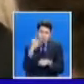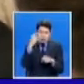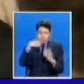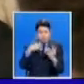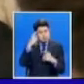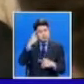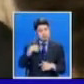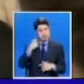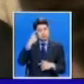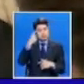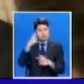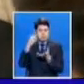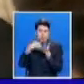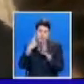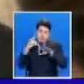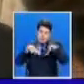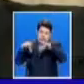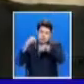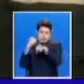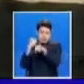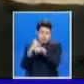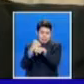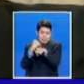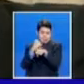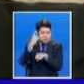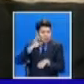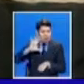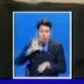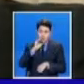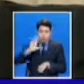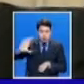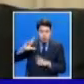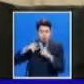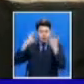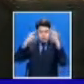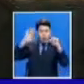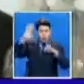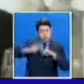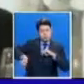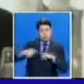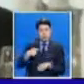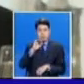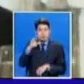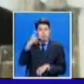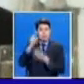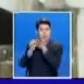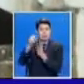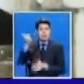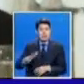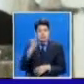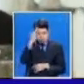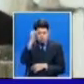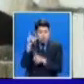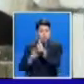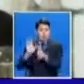งไปมีไปบริหารการพูดของนายกกัมพูชาไม่ได้หรอกครับ นะ